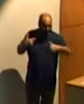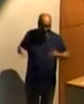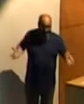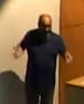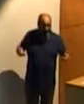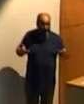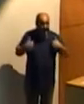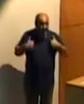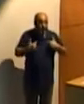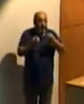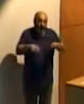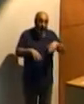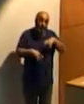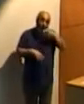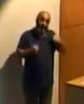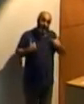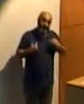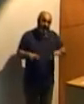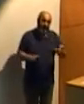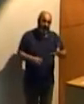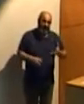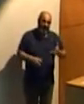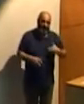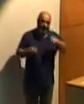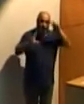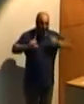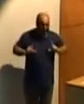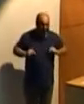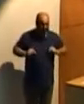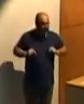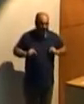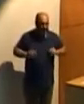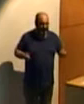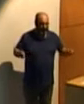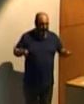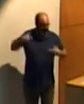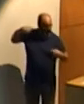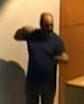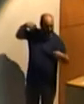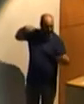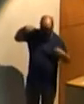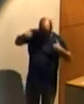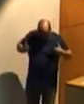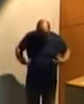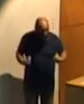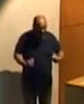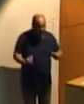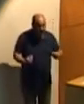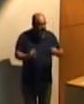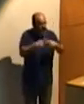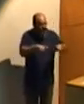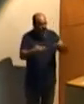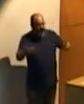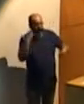perdu nous les humains parce que humain c'est la notion du présent j'ai l'impression que la différence est une des différences